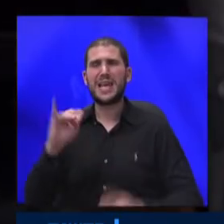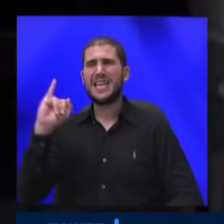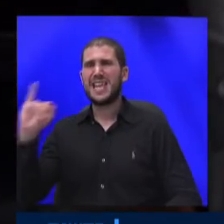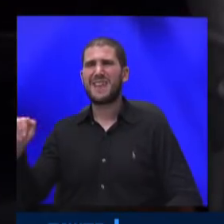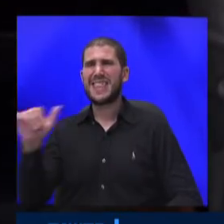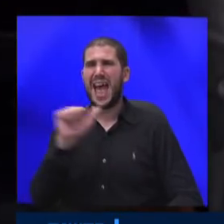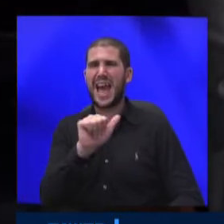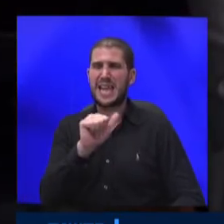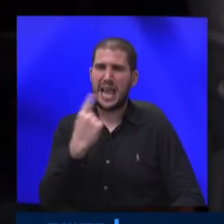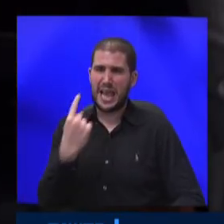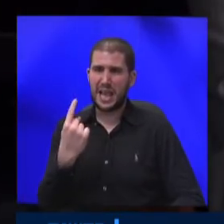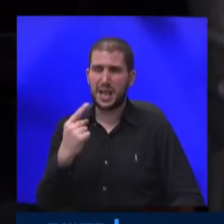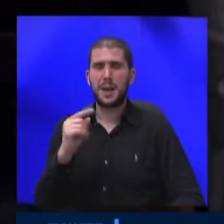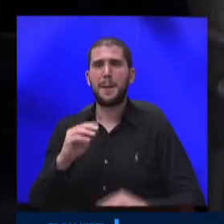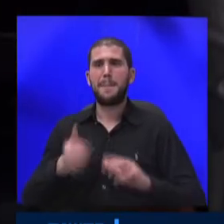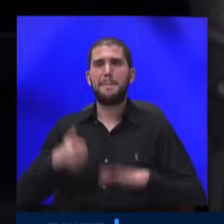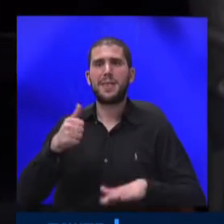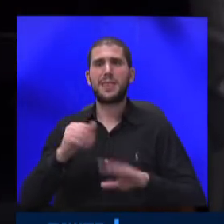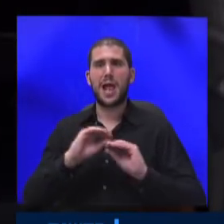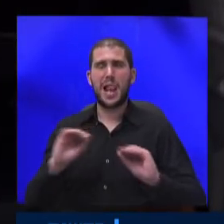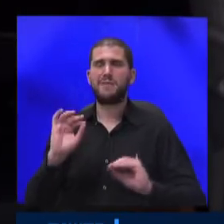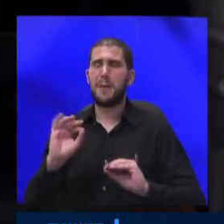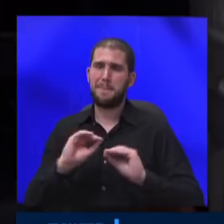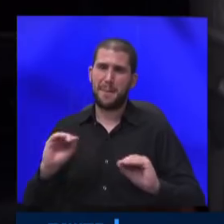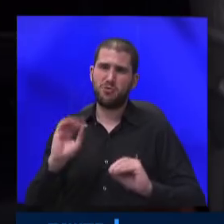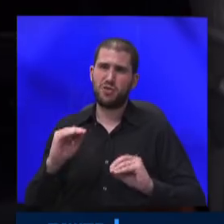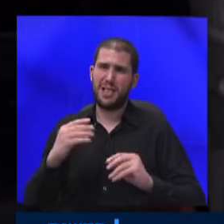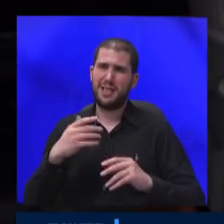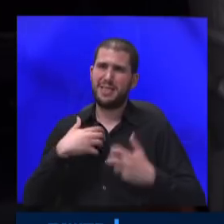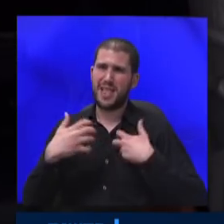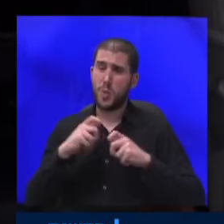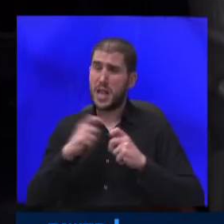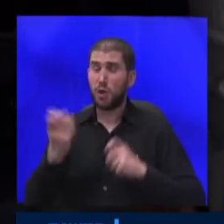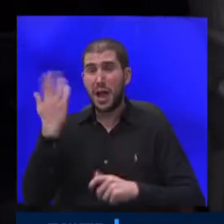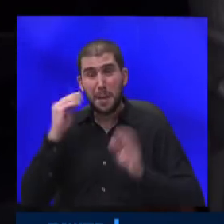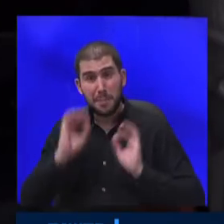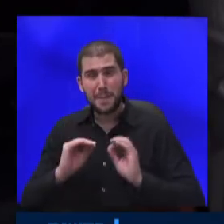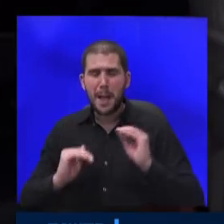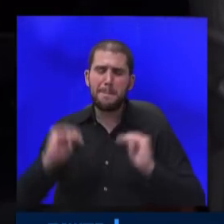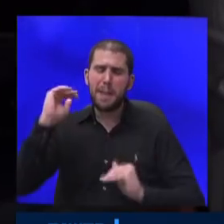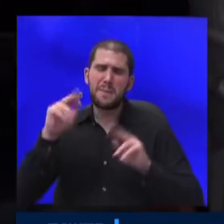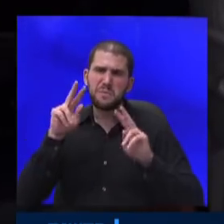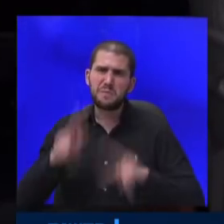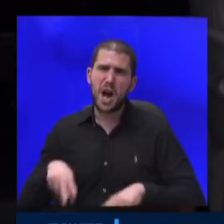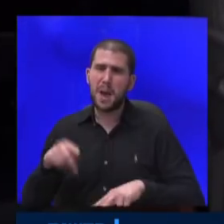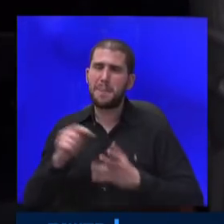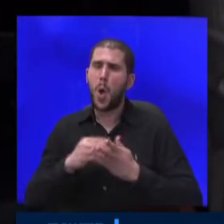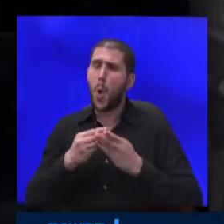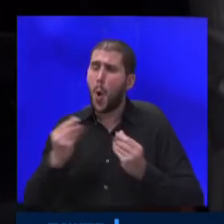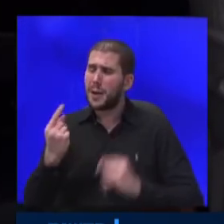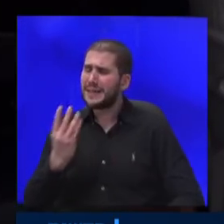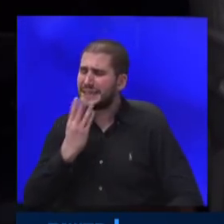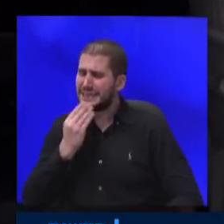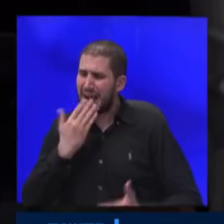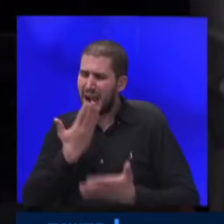יבגני אריה. מנהל האומנותי ובמאי הבית של תיאטרון גשר. וזה היה באמת, הפערים היו כל כך מטורפים, כי החומר הוא כל